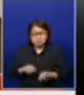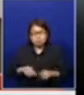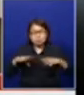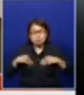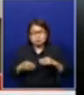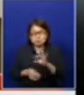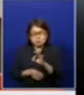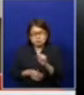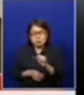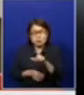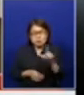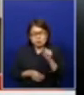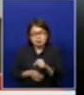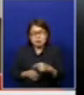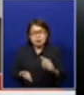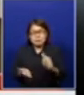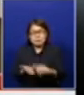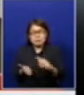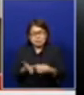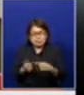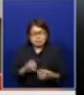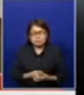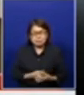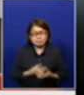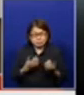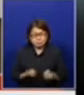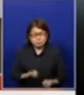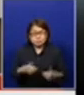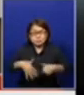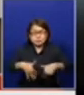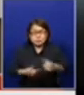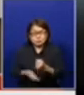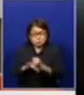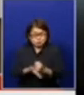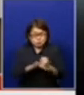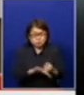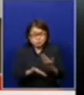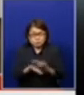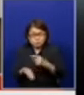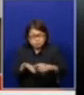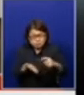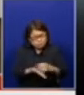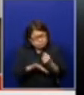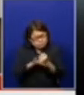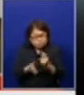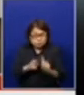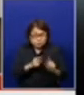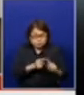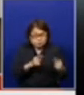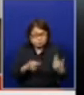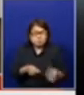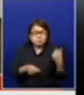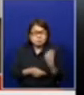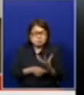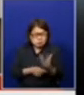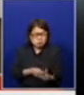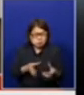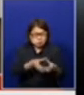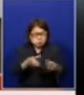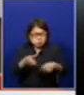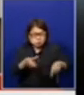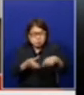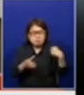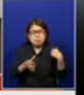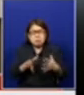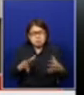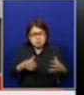ดวันนี้พี่น้องที่ได้รับการเยียวยาก็ยังมีอีกเยอะกับท่านประธานครับก็อยากให้รัฐบาลเนี่ย